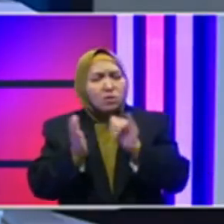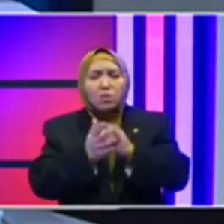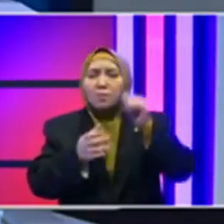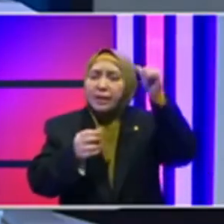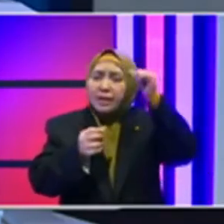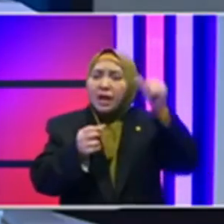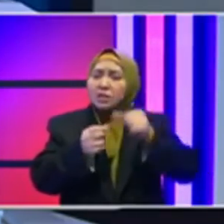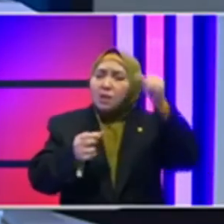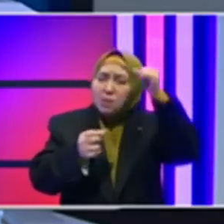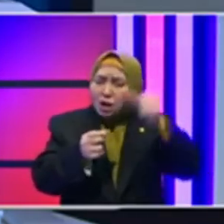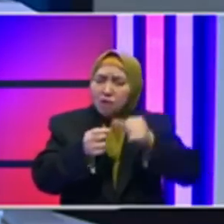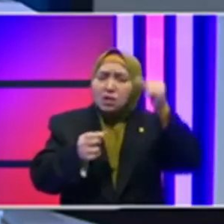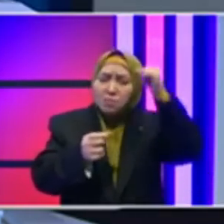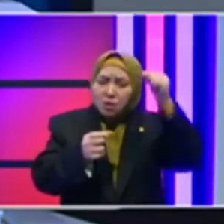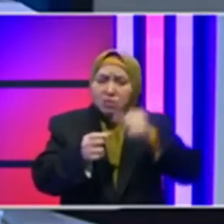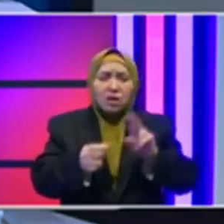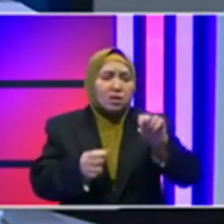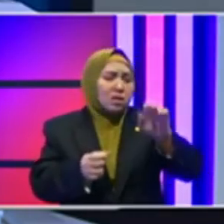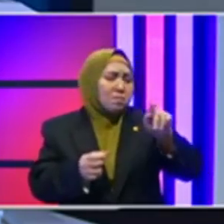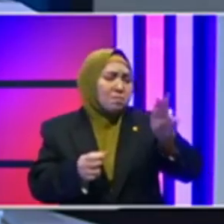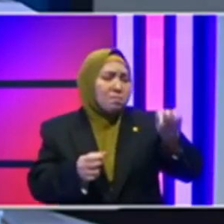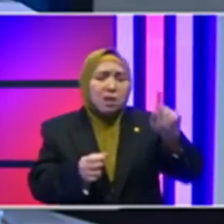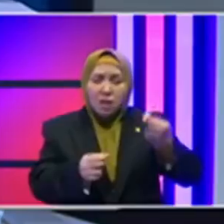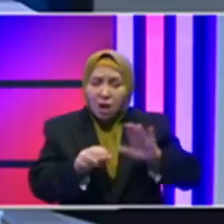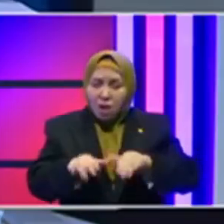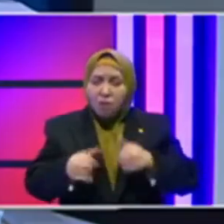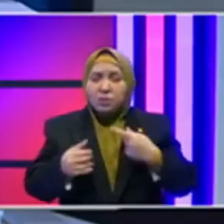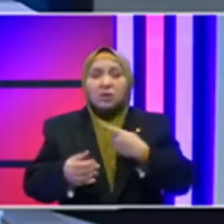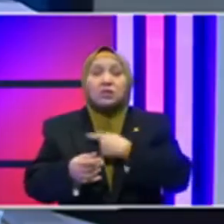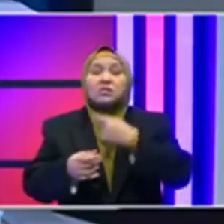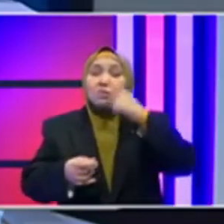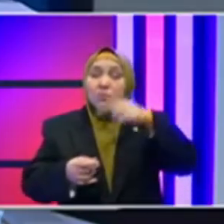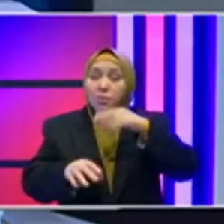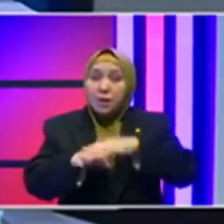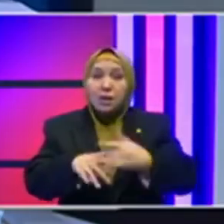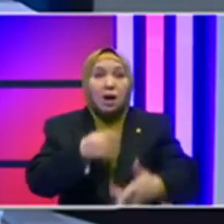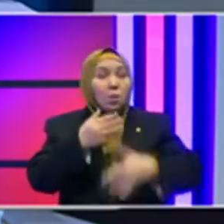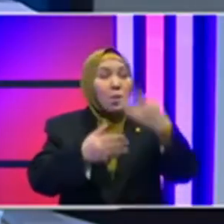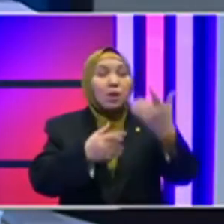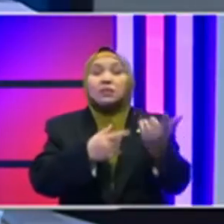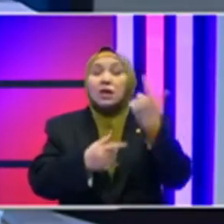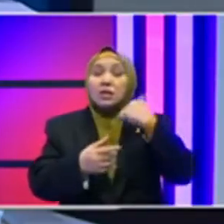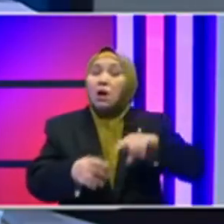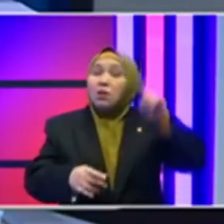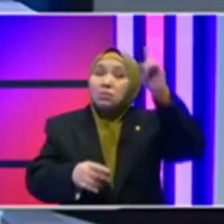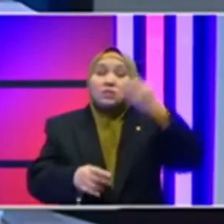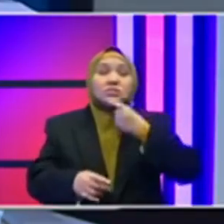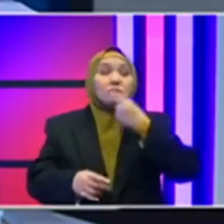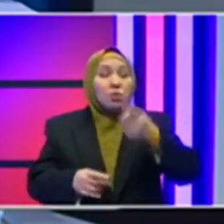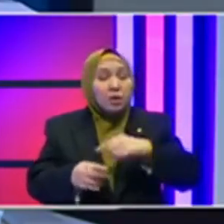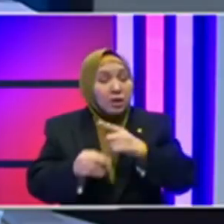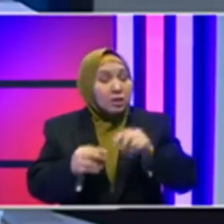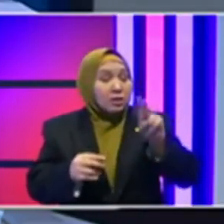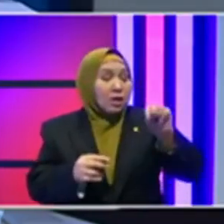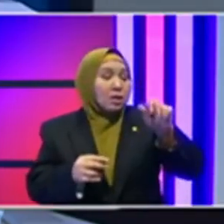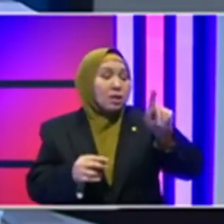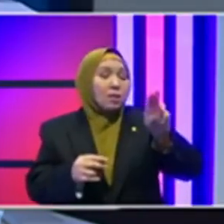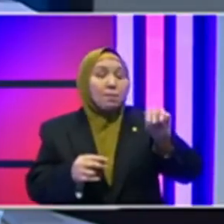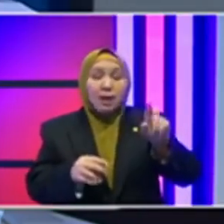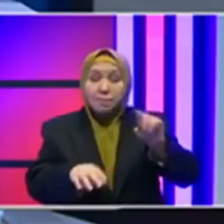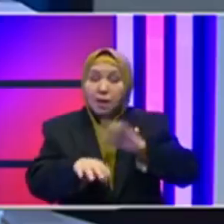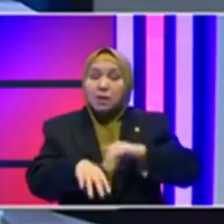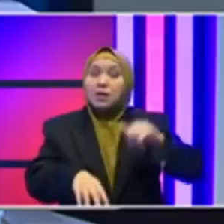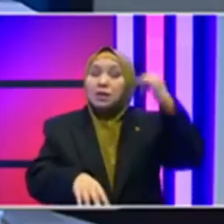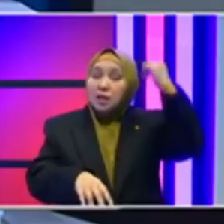demi peringatan nikmat demi nikmat sebagaimana kita sebutkan pada permulaan tadi Allah sebutkan tentang nikmat kepada Nabi